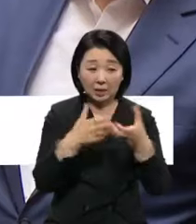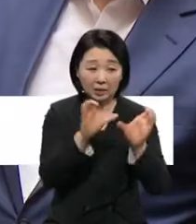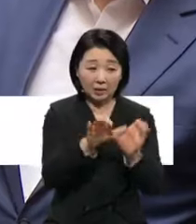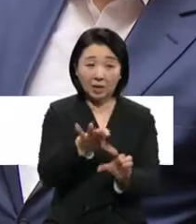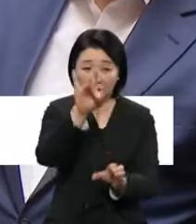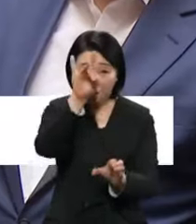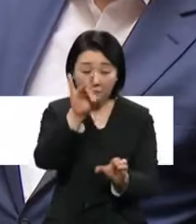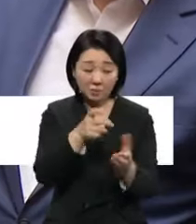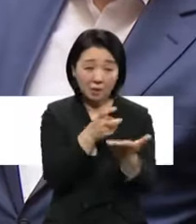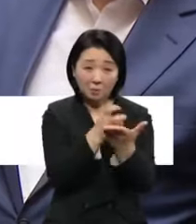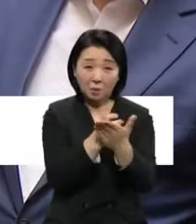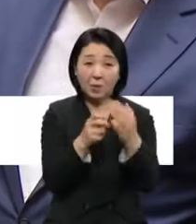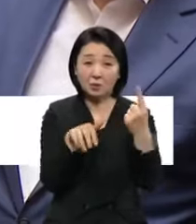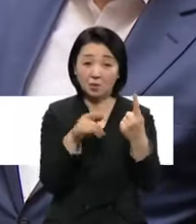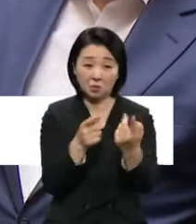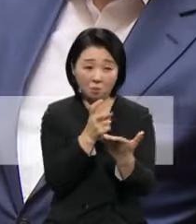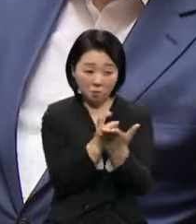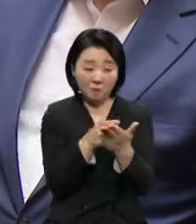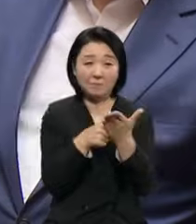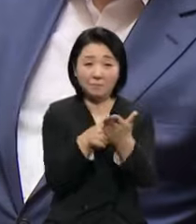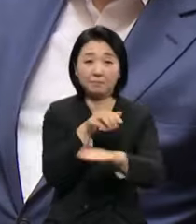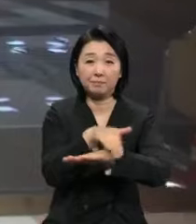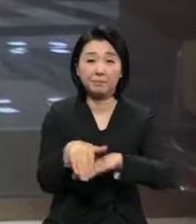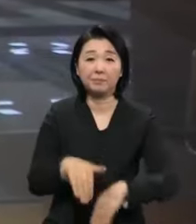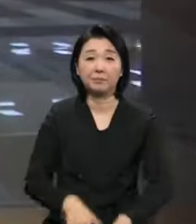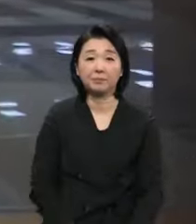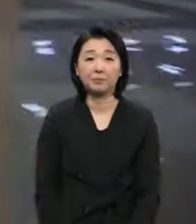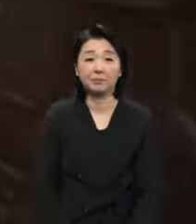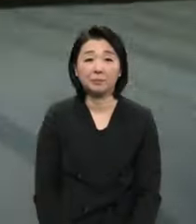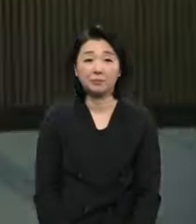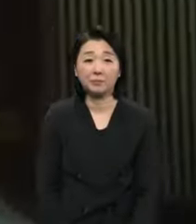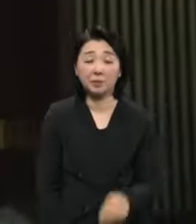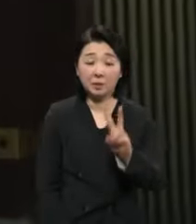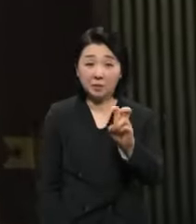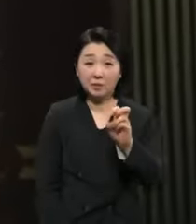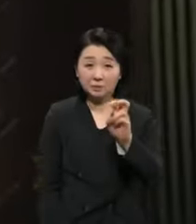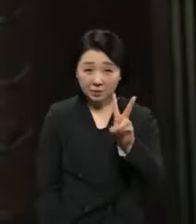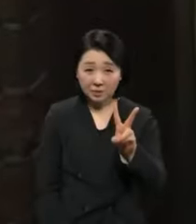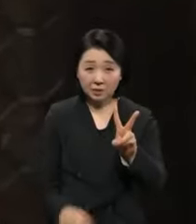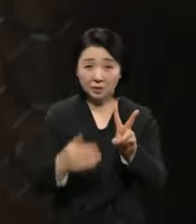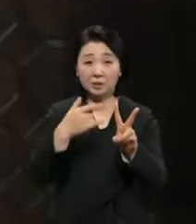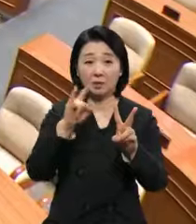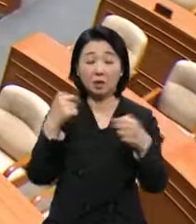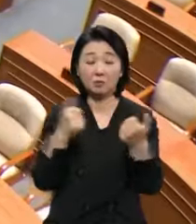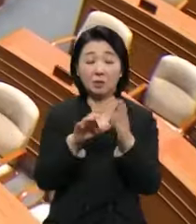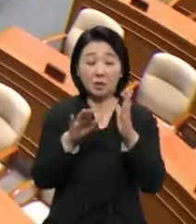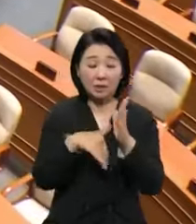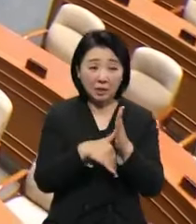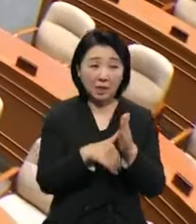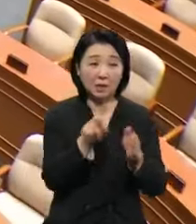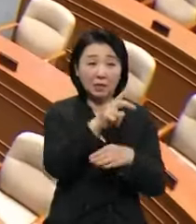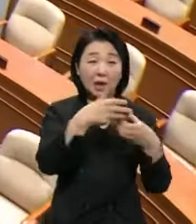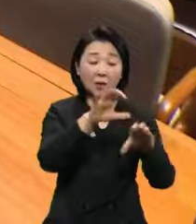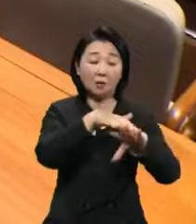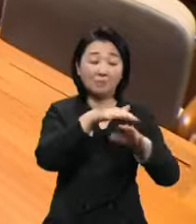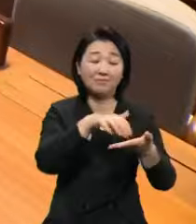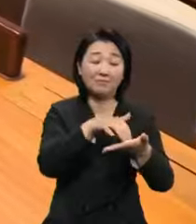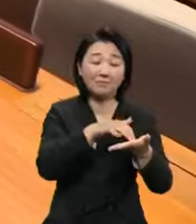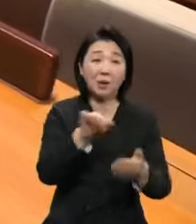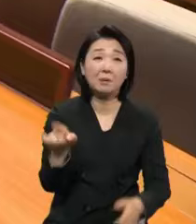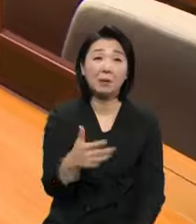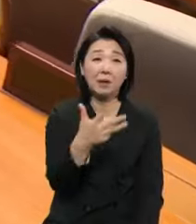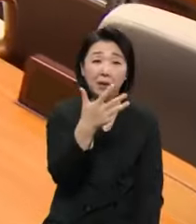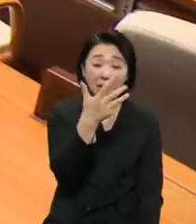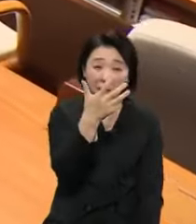법안, 즉 1호 법안으로 추진하겠다는 겁니다. 22대 국회에서 야권의 의석을 모두 합치면 192석에 이르는